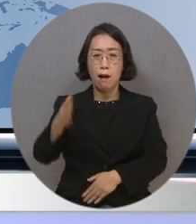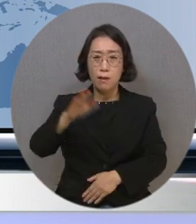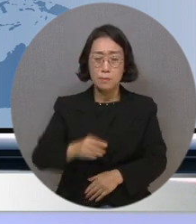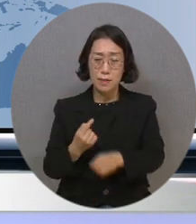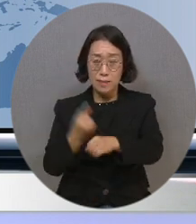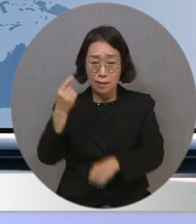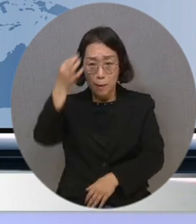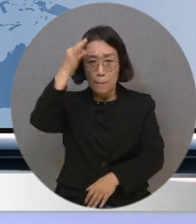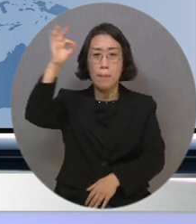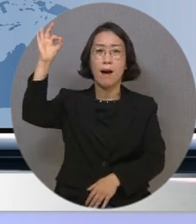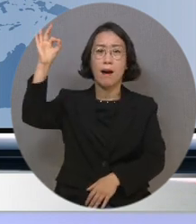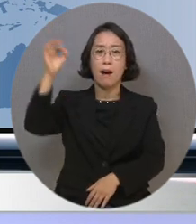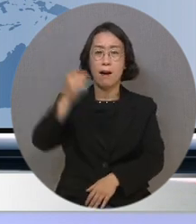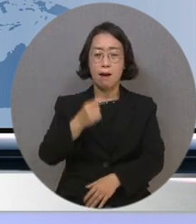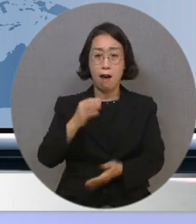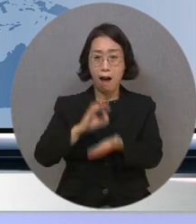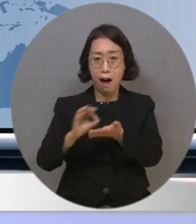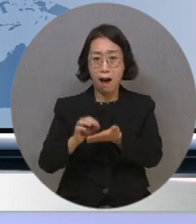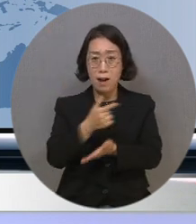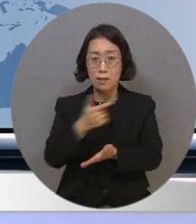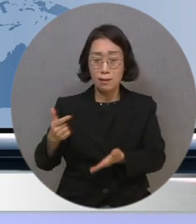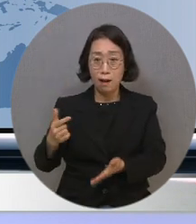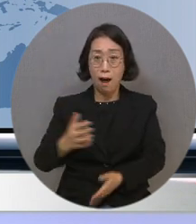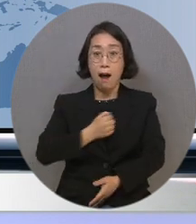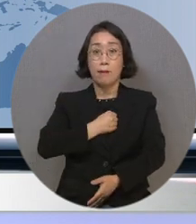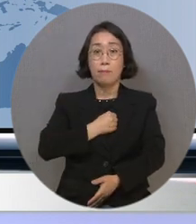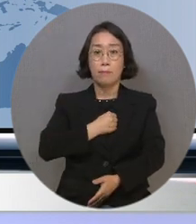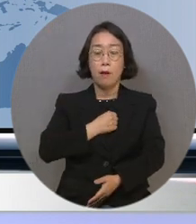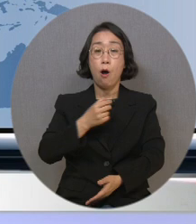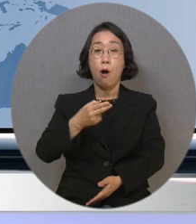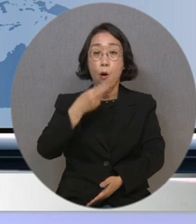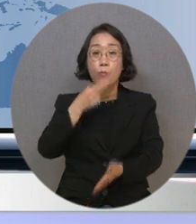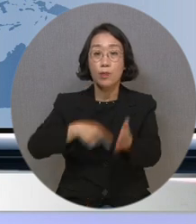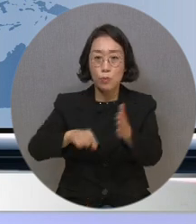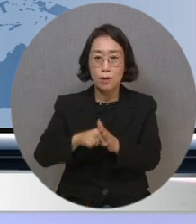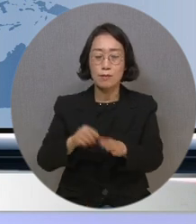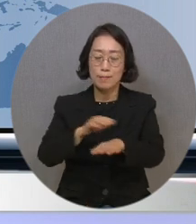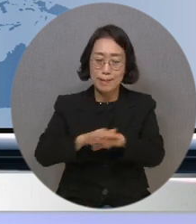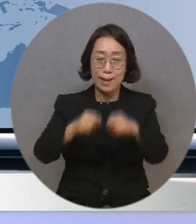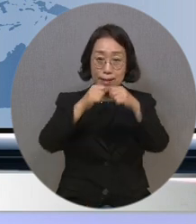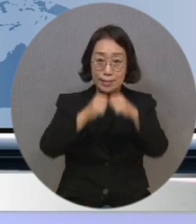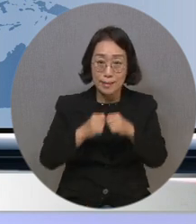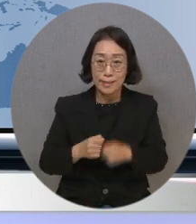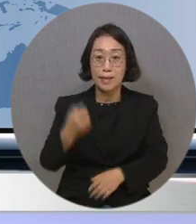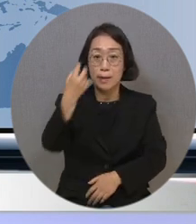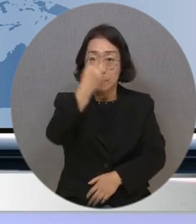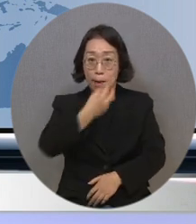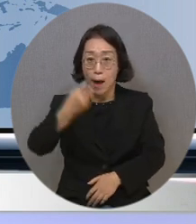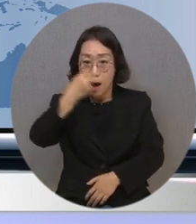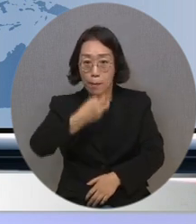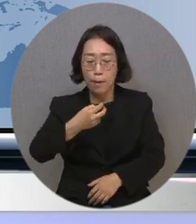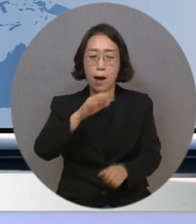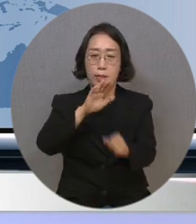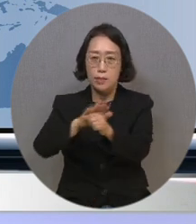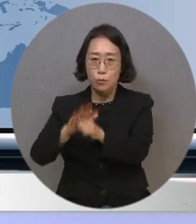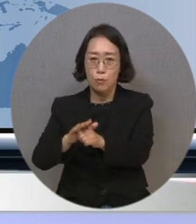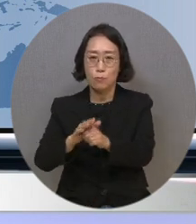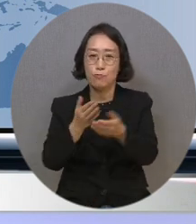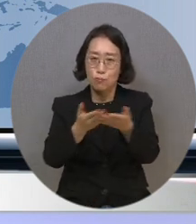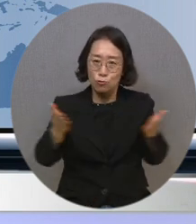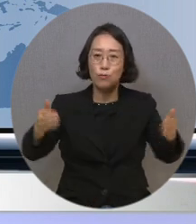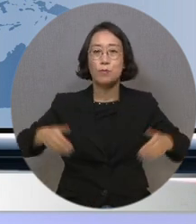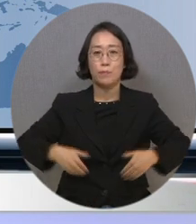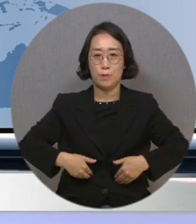하지만 지난해 벌어졌던 난방비 대란을 막기 위해선 보다 적극적인 사각지대 발굴과 촘촘한 지원이 필요해